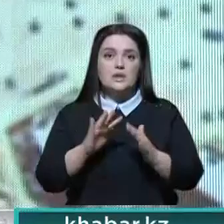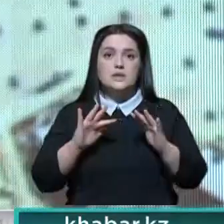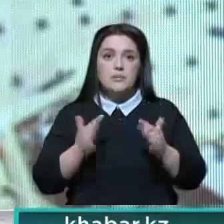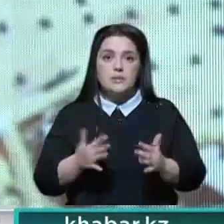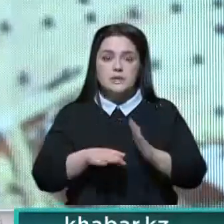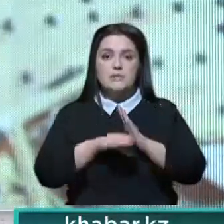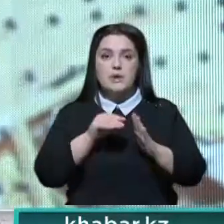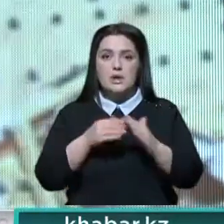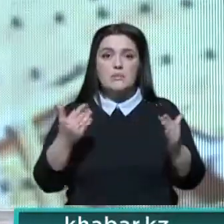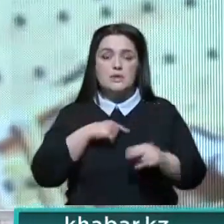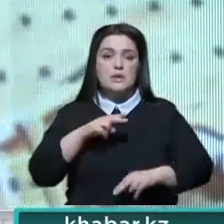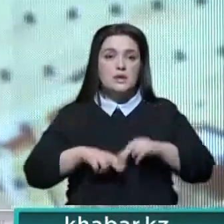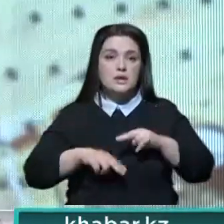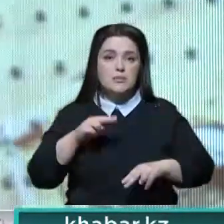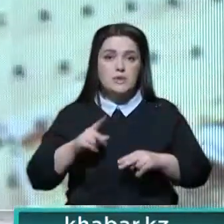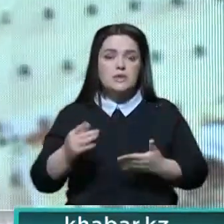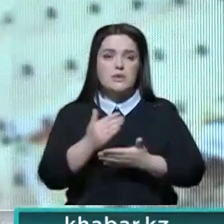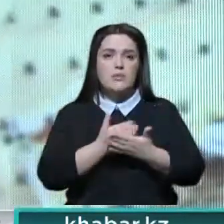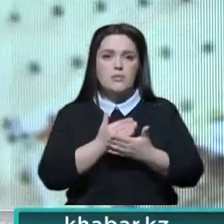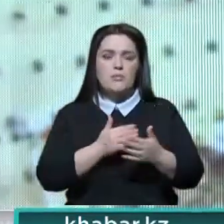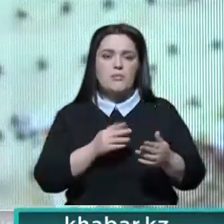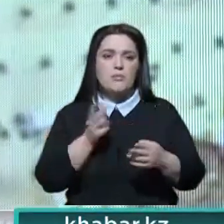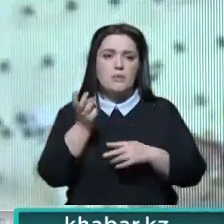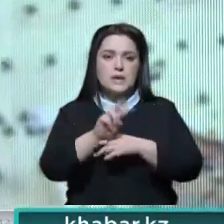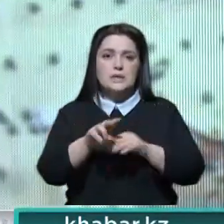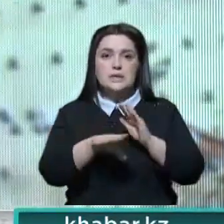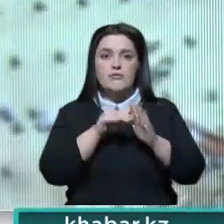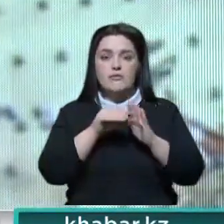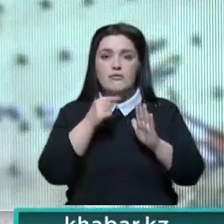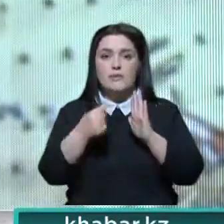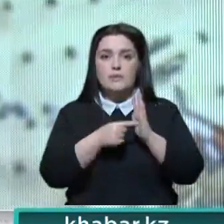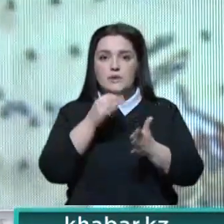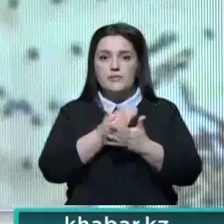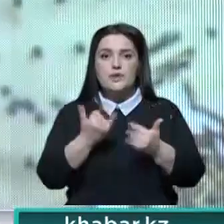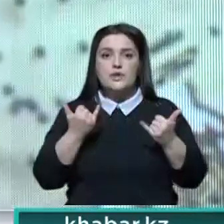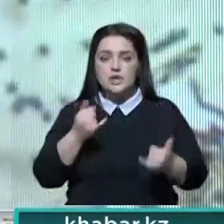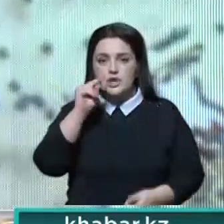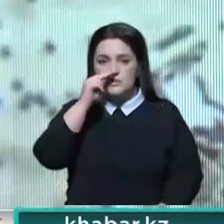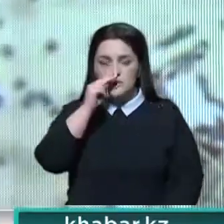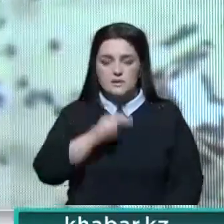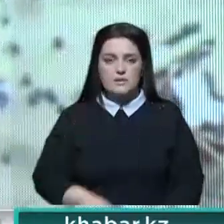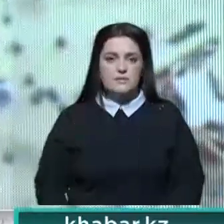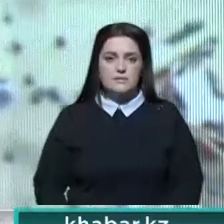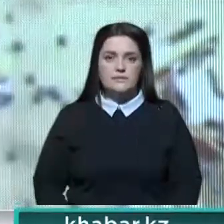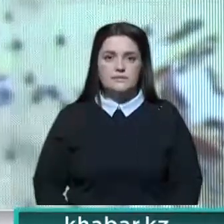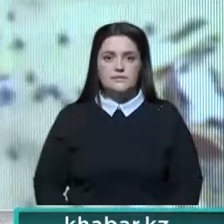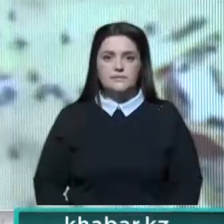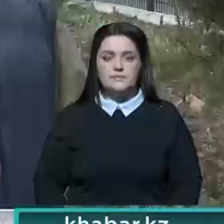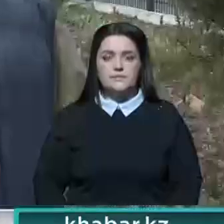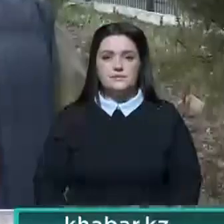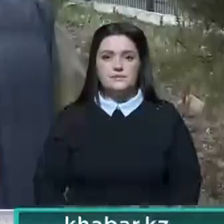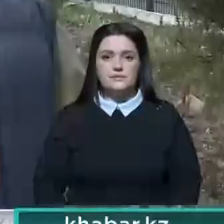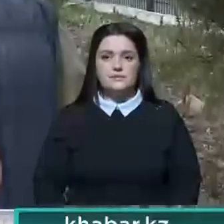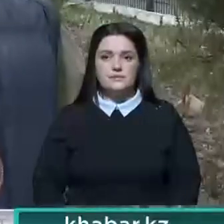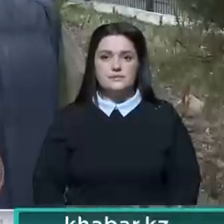этого года избиратели? С каким настроением они собираются пойти на выборы? На эти вопросы отвечали сегодня жители Шымкента.